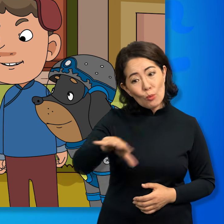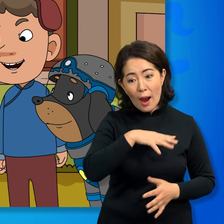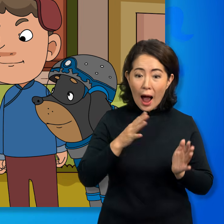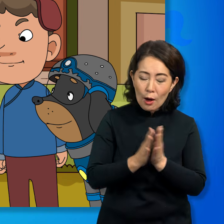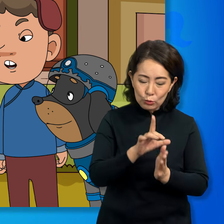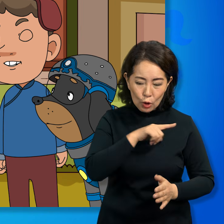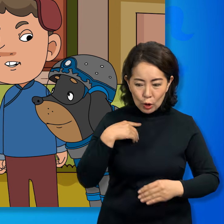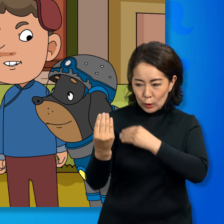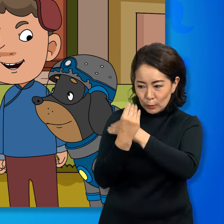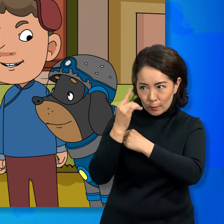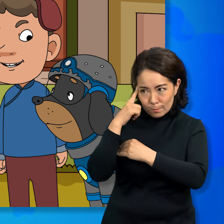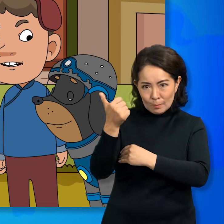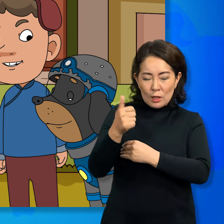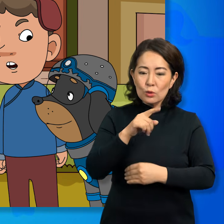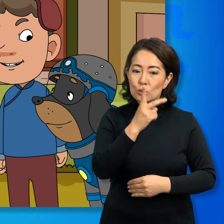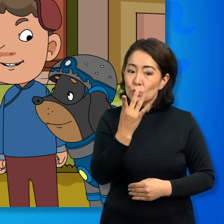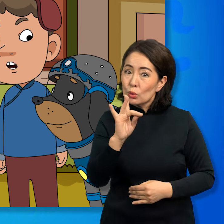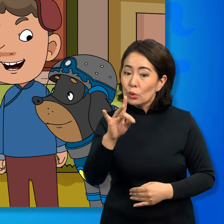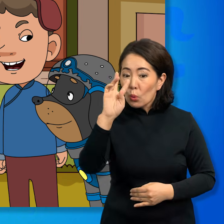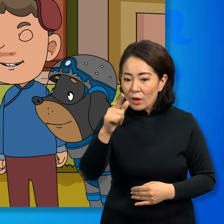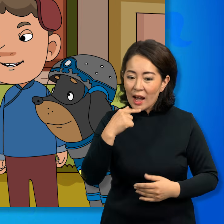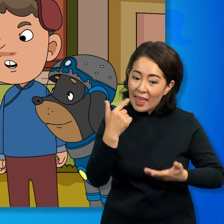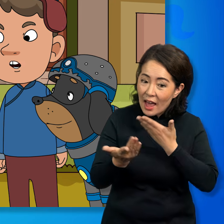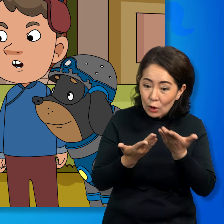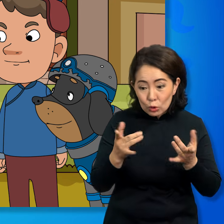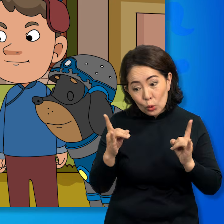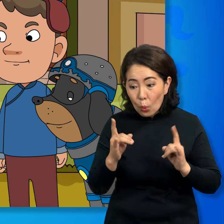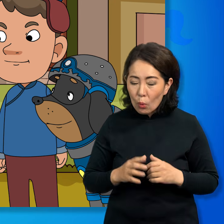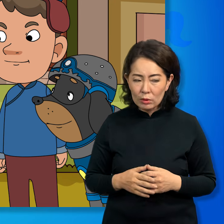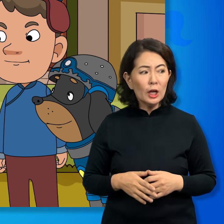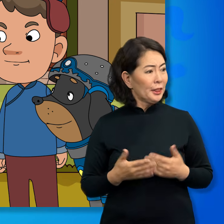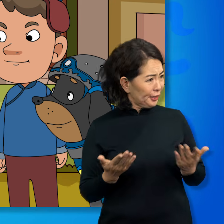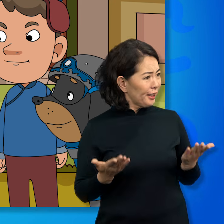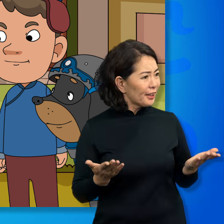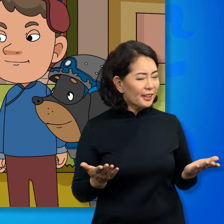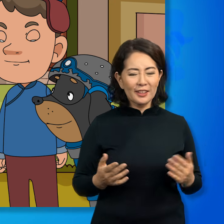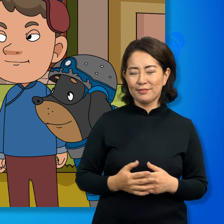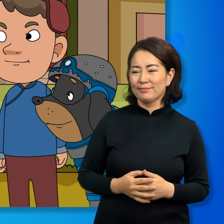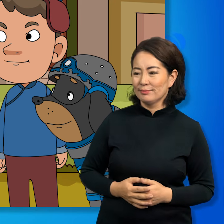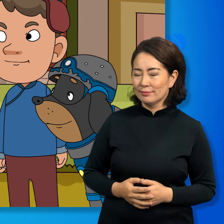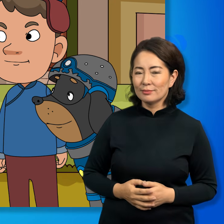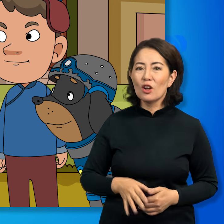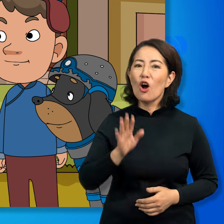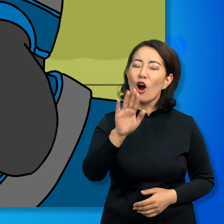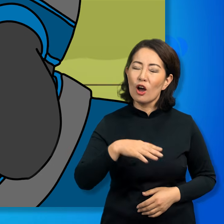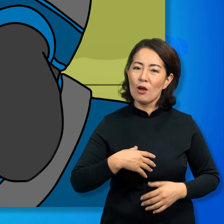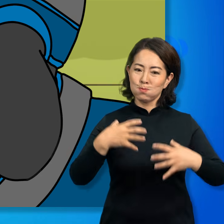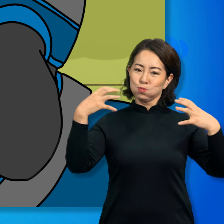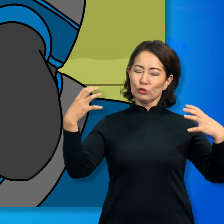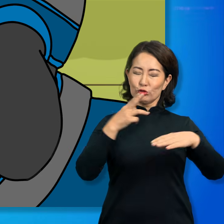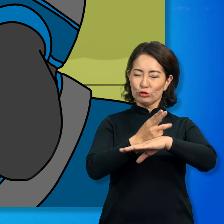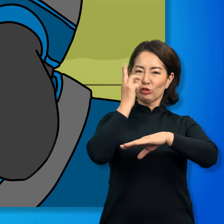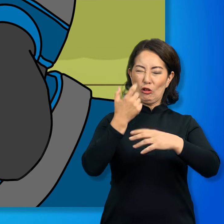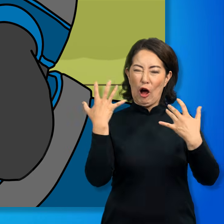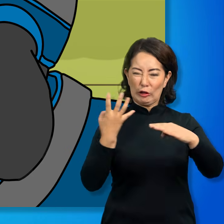Одоо хэдүүлээ? Өөрсний сурсан хэл зүг болон зүрд зүгсээр ярилцаж тоглох уу? Тэгээл та. Түнтгэр